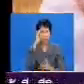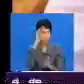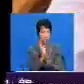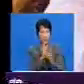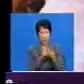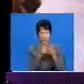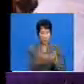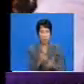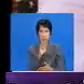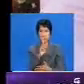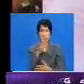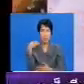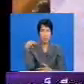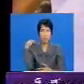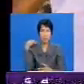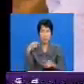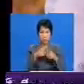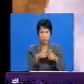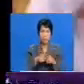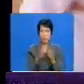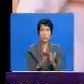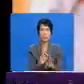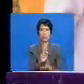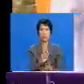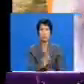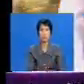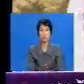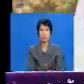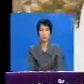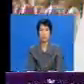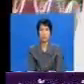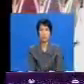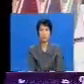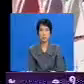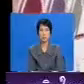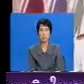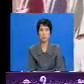สาหัส1นายและอาสาสมัครบาดเจ็บอีก1นายค่ะ